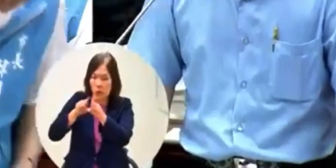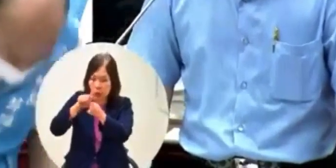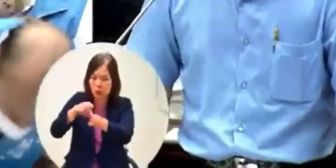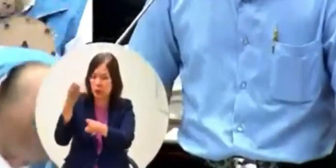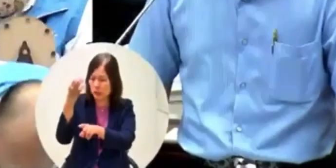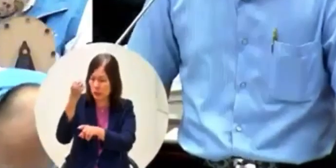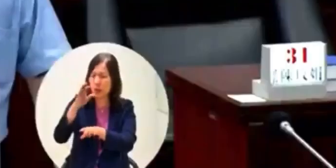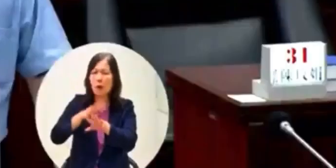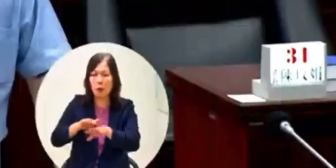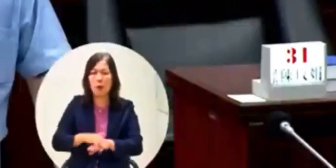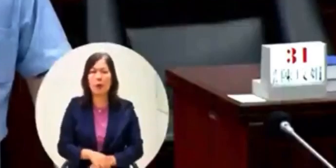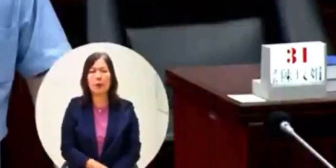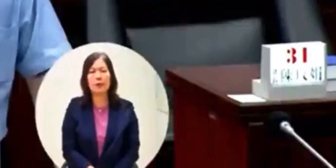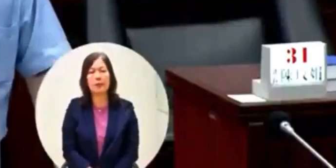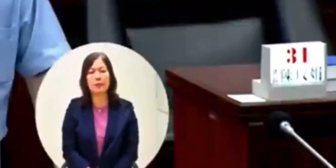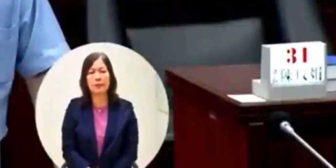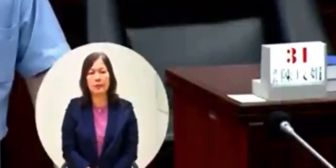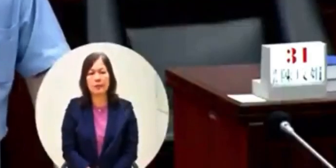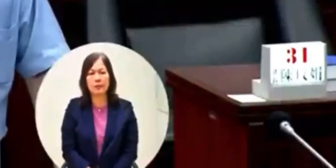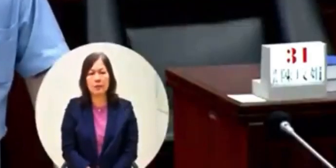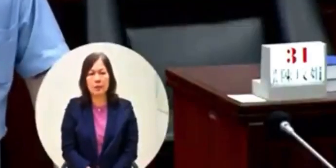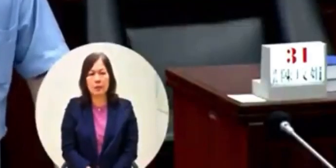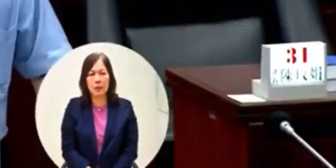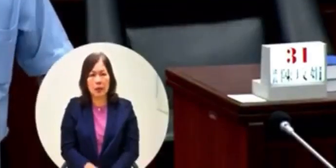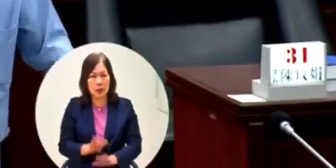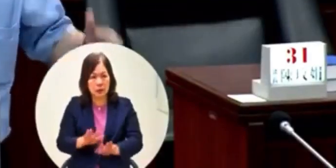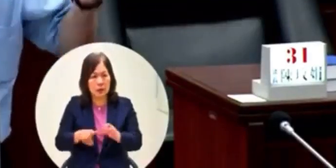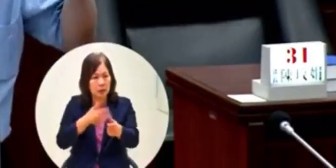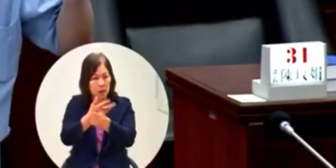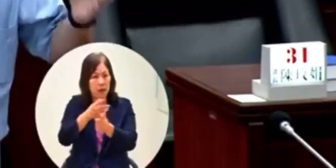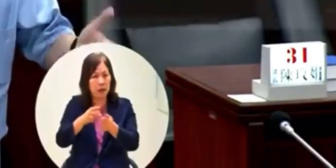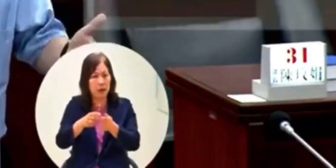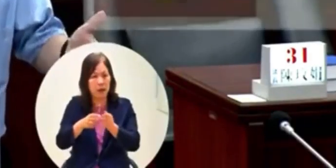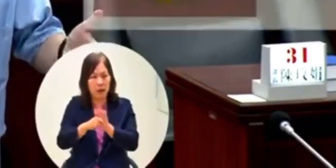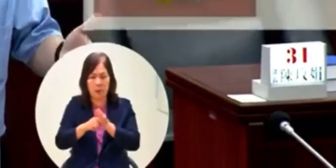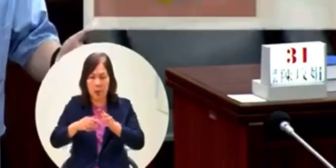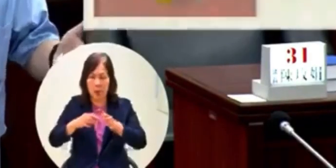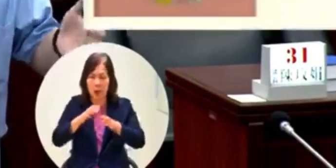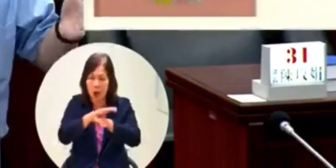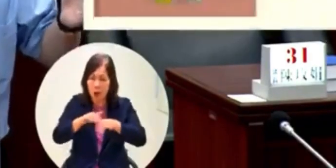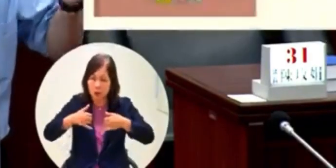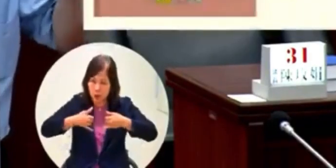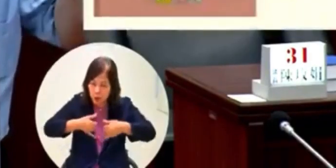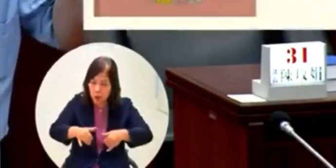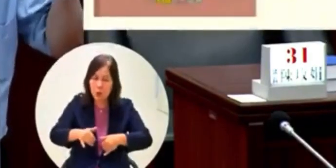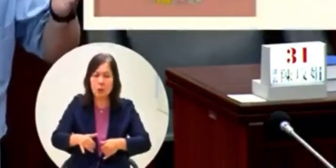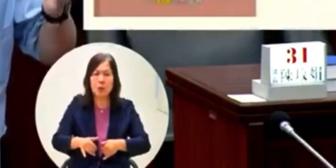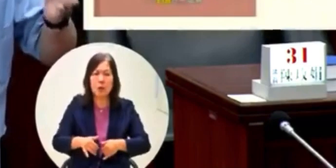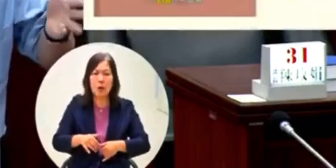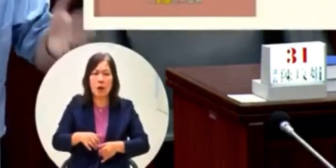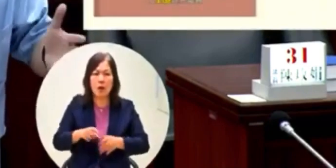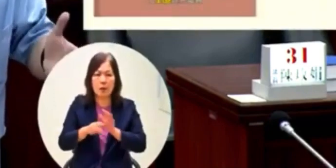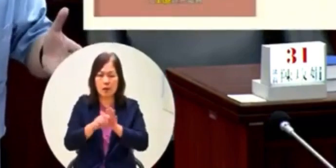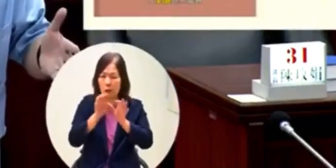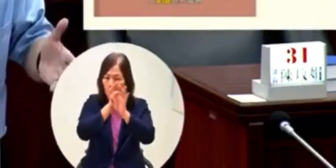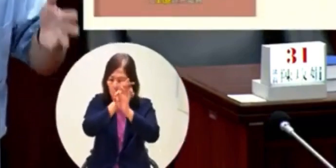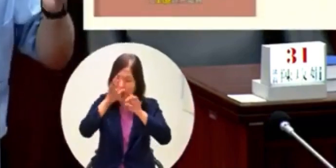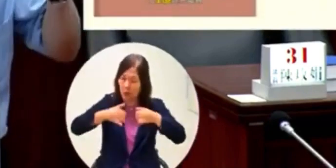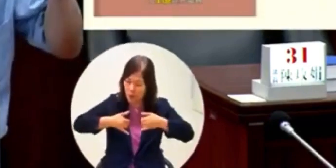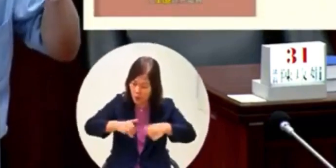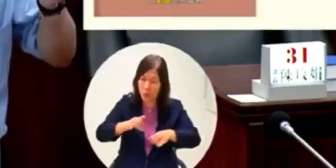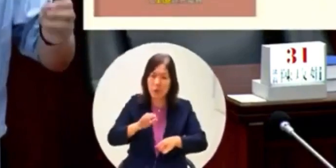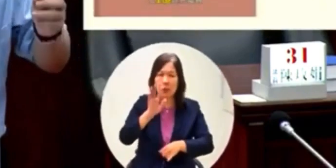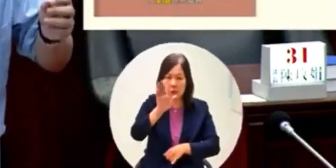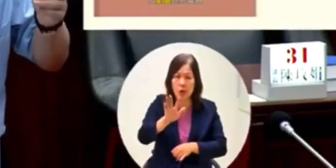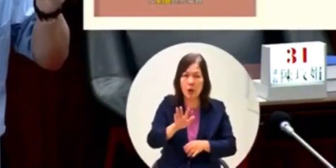谢。 好谢谢。所以可以提供一条安全的道路，可以提供一条光明的道路，可以提